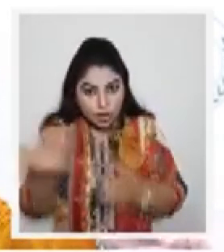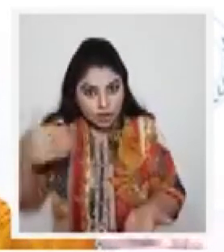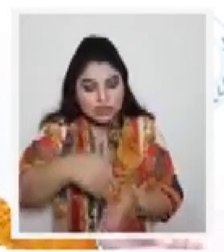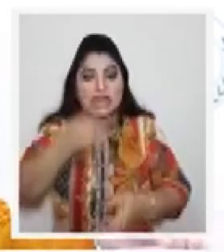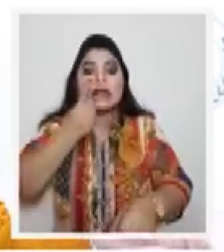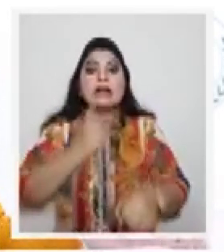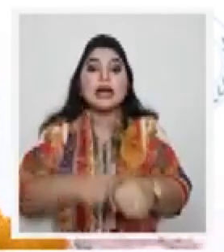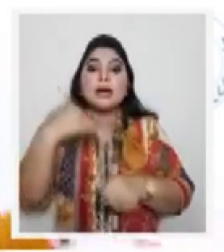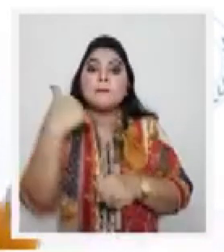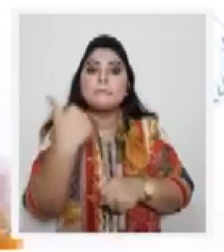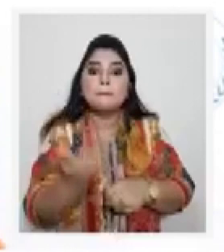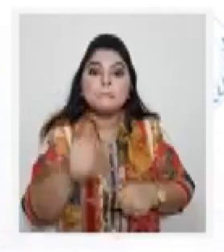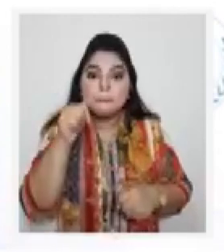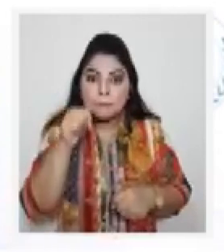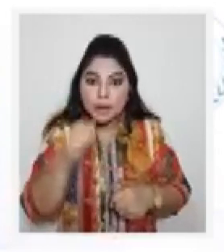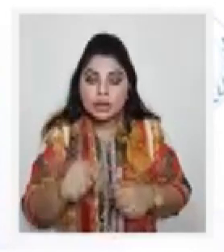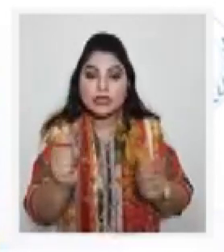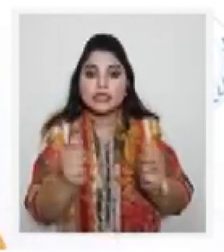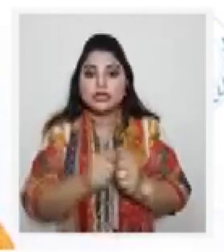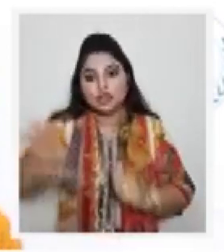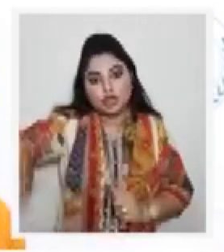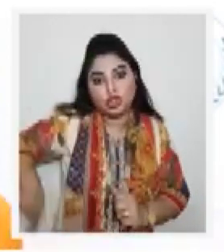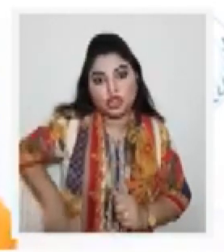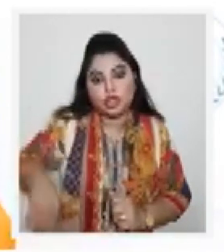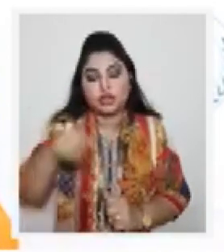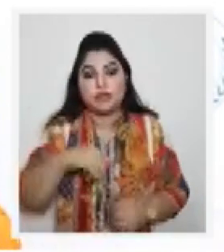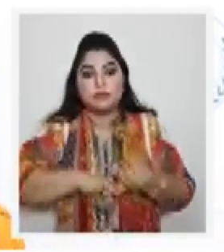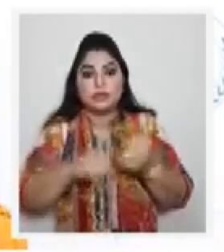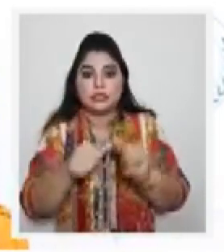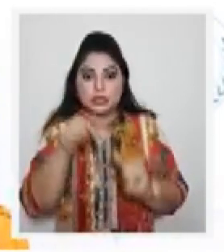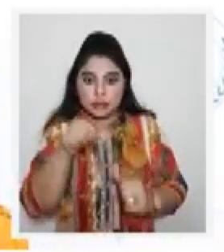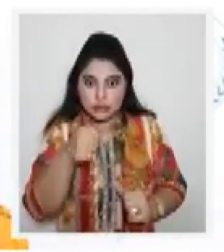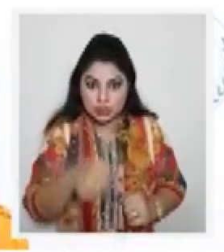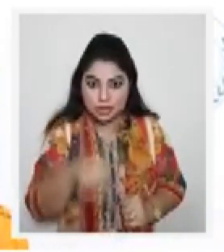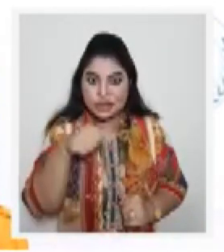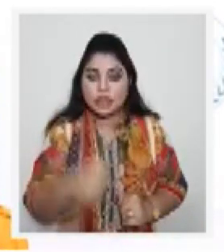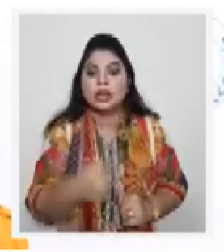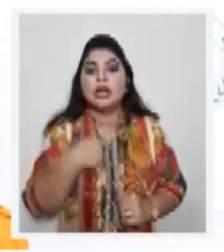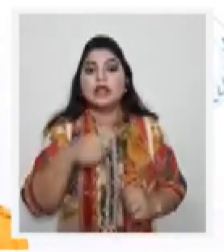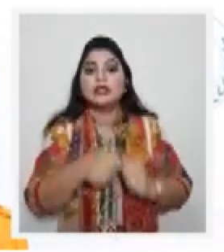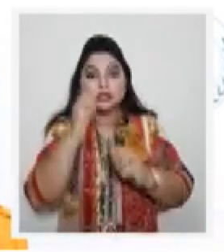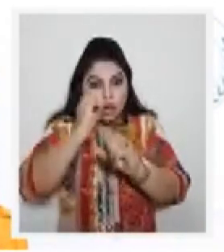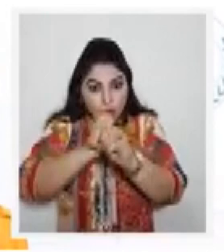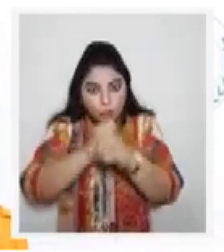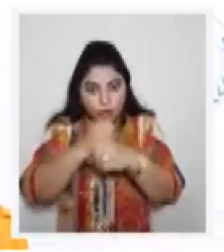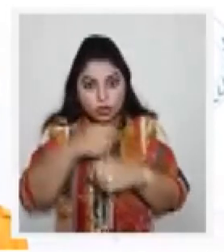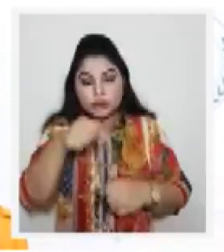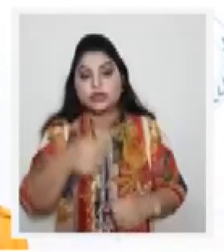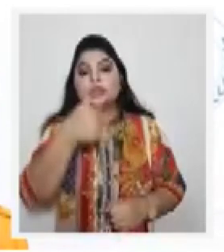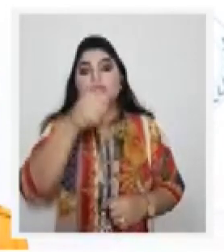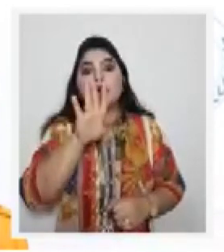পরীক্ষাগারের আরও একটি নতুন বেসরকারি পরীক্ষাগার সংযুক্ত হয়েছে, যেটা ঢাকার বাইরে, শেভরন ক্লিনিক্যাল ল্যাবরেটরি প্রাইভেট লিমিটেড